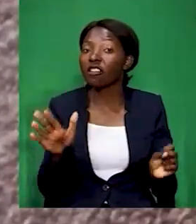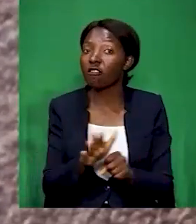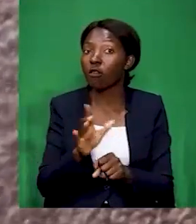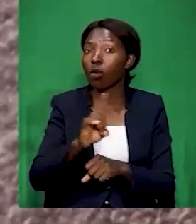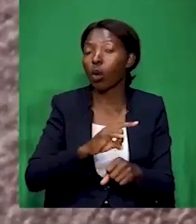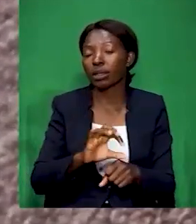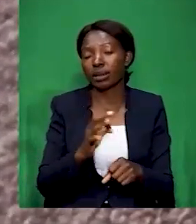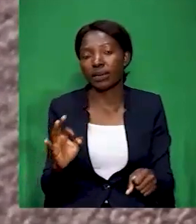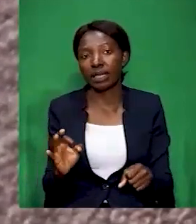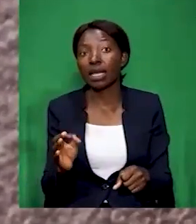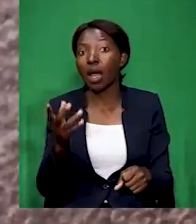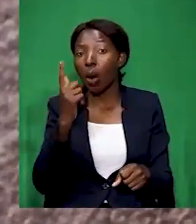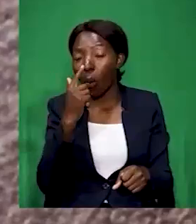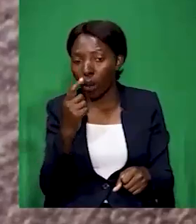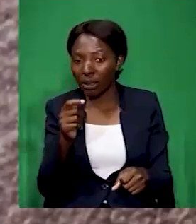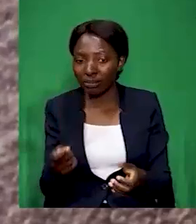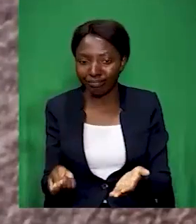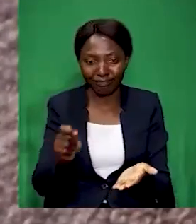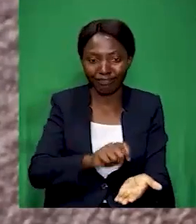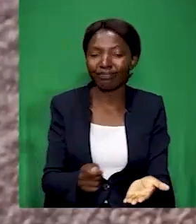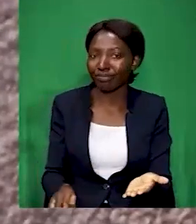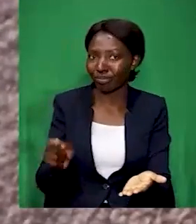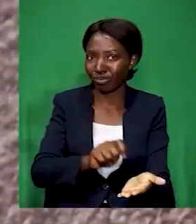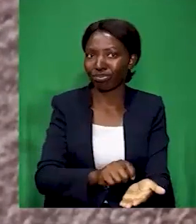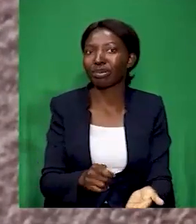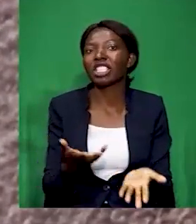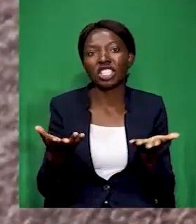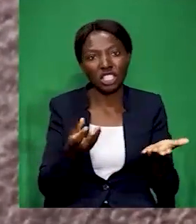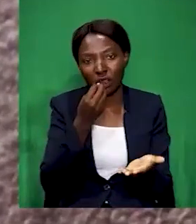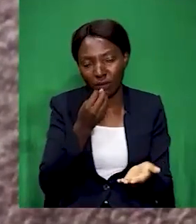nomweya kungobata chipunu nekupakura